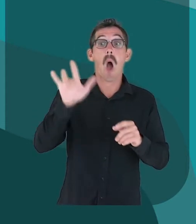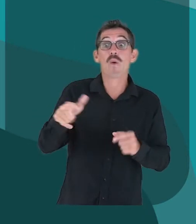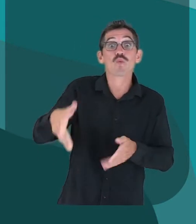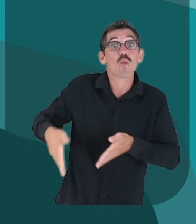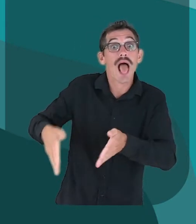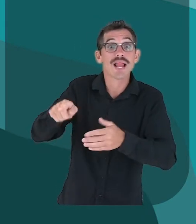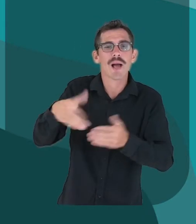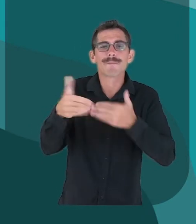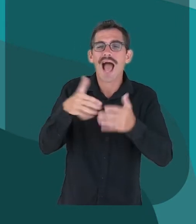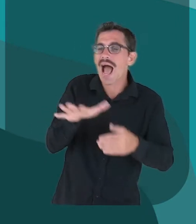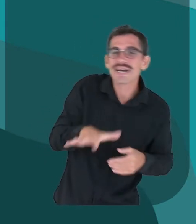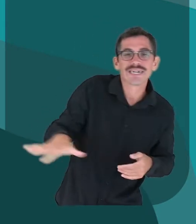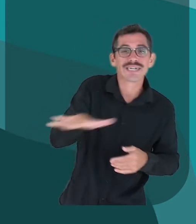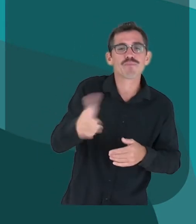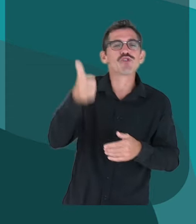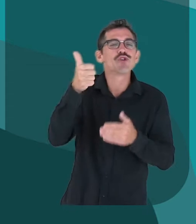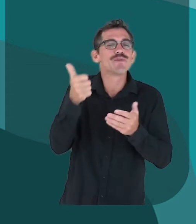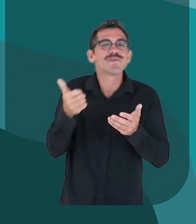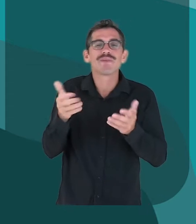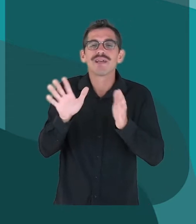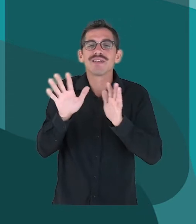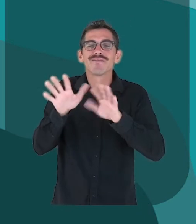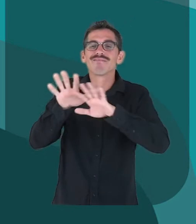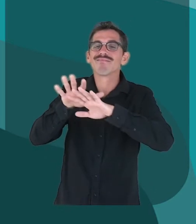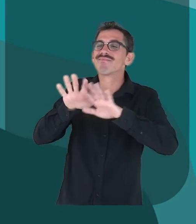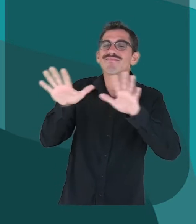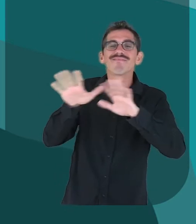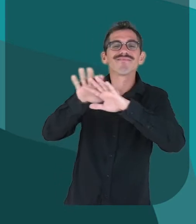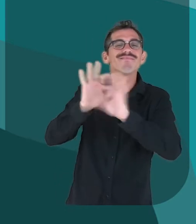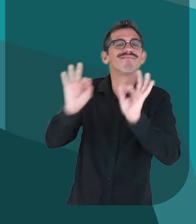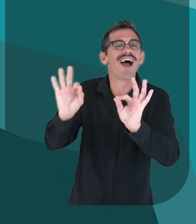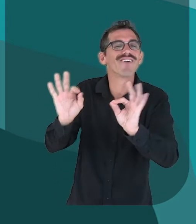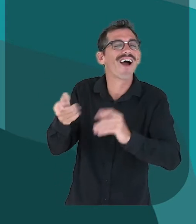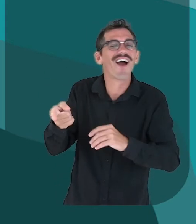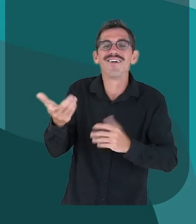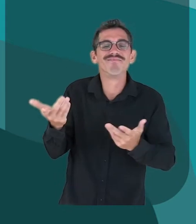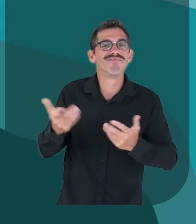que je trouve que les ruelles, c'est des lieux qui sont plus sincères.